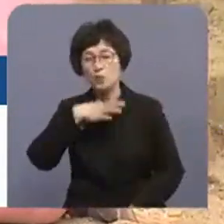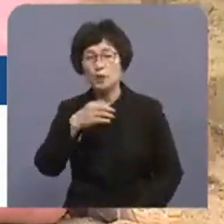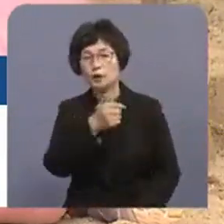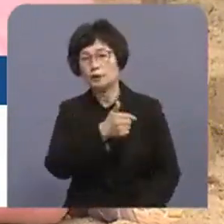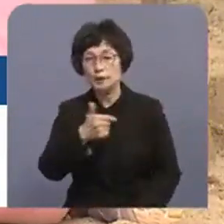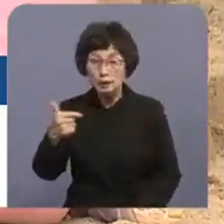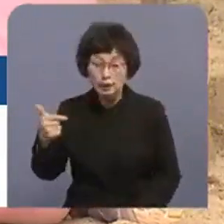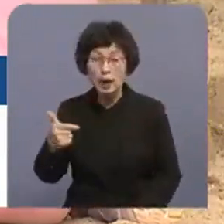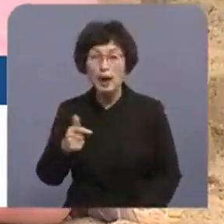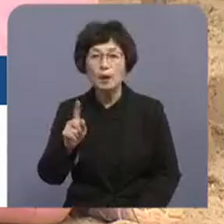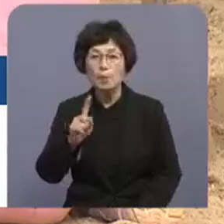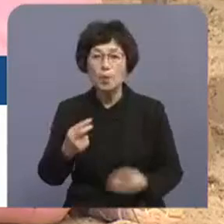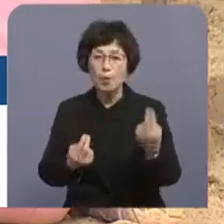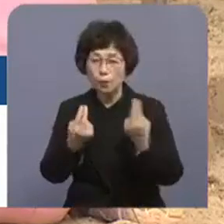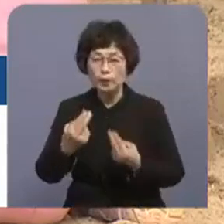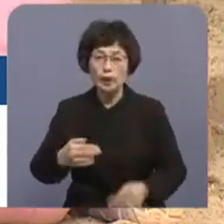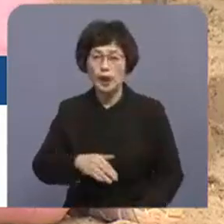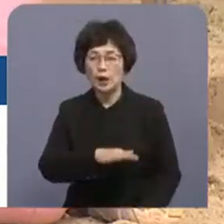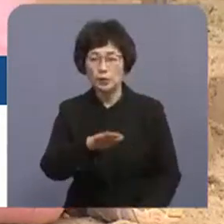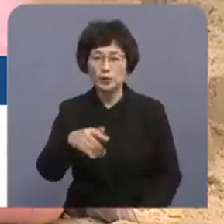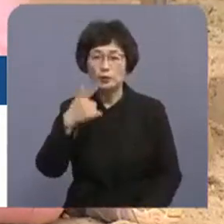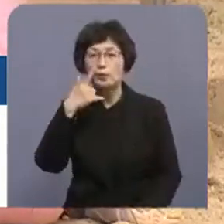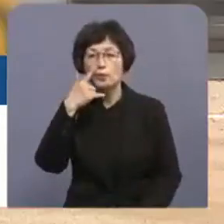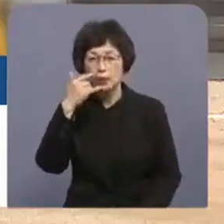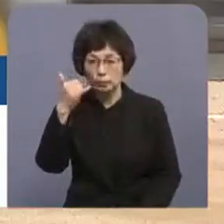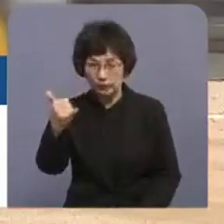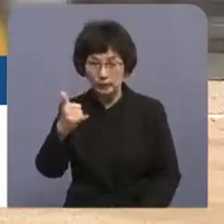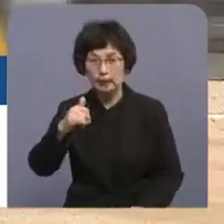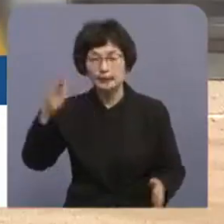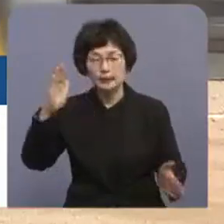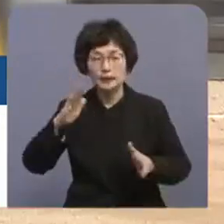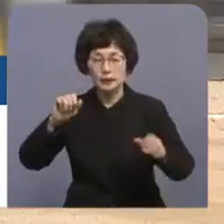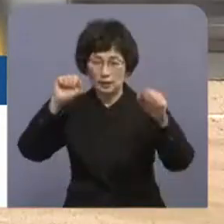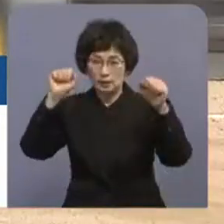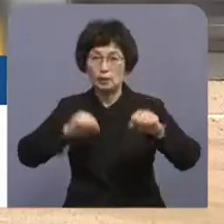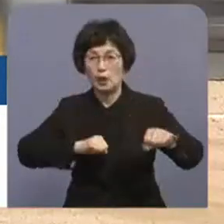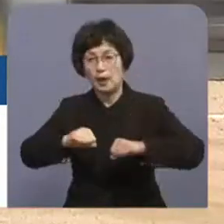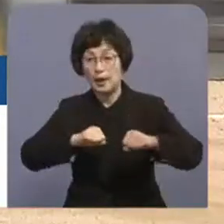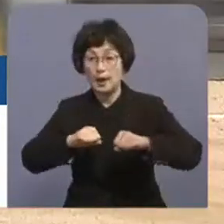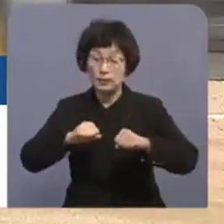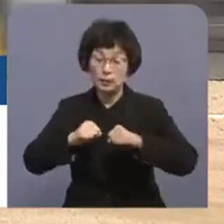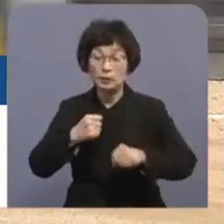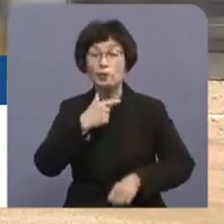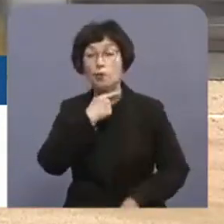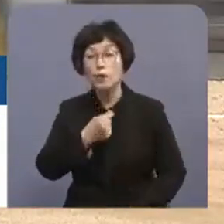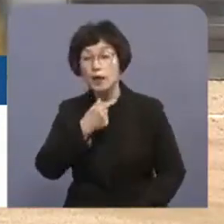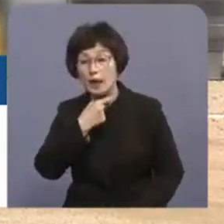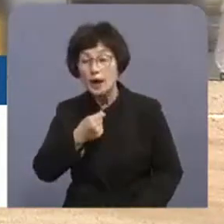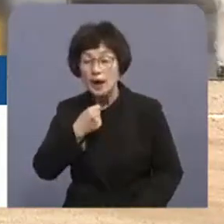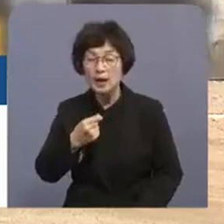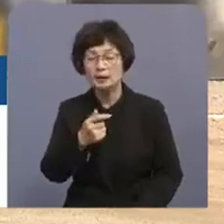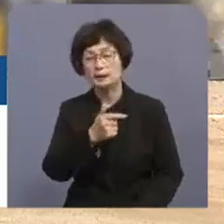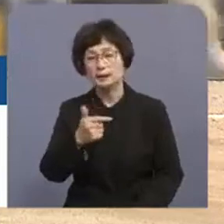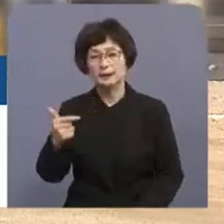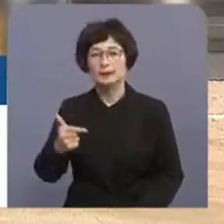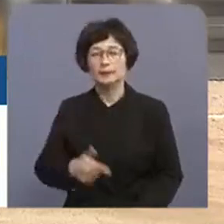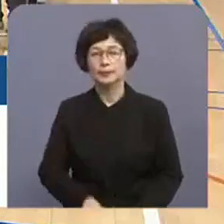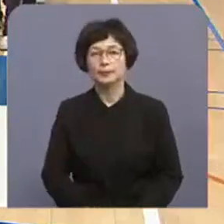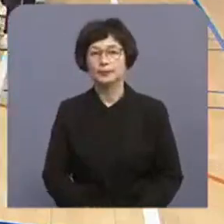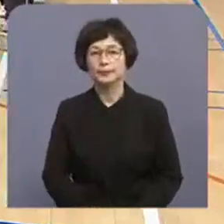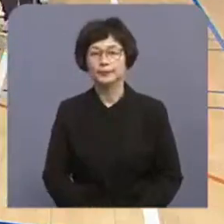들었었고 무엇보다 저희 학교 학부모님과 학생들의 체육 활동에 대한 요구가 굉장히